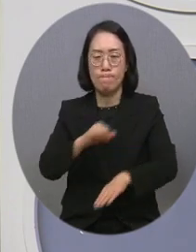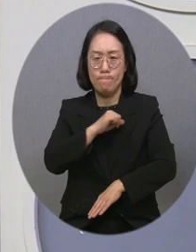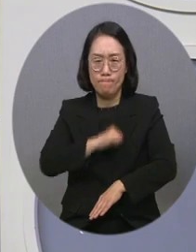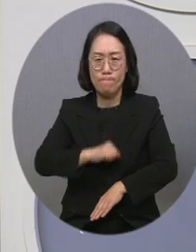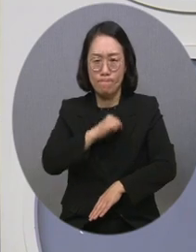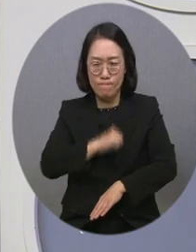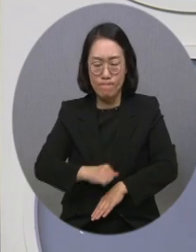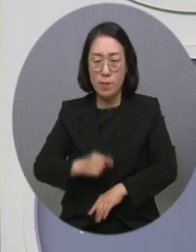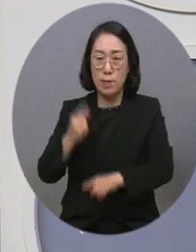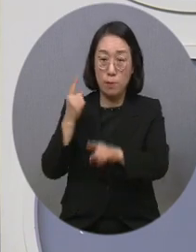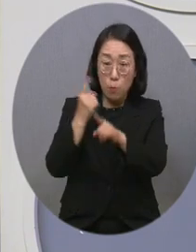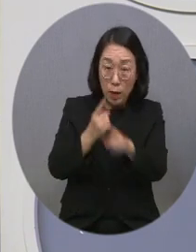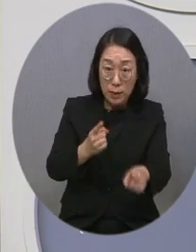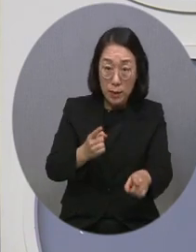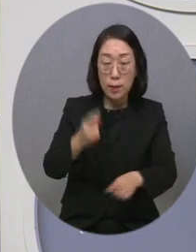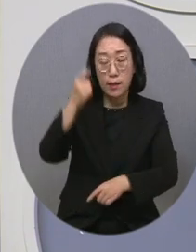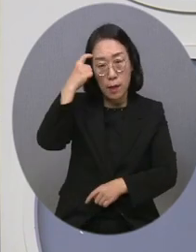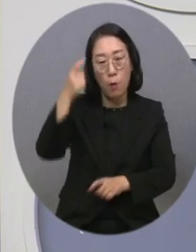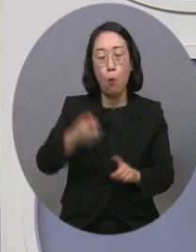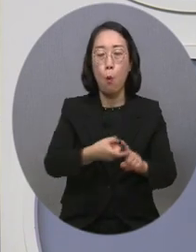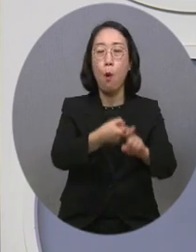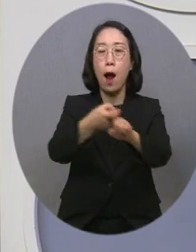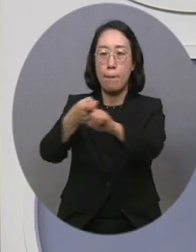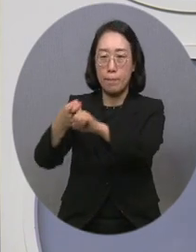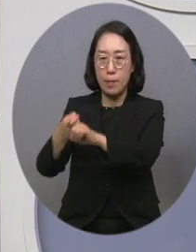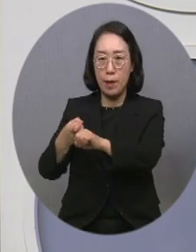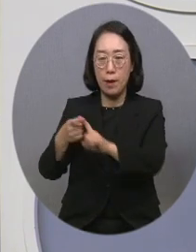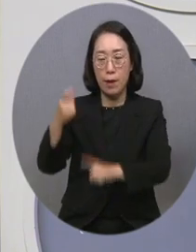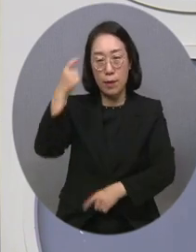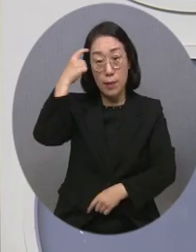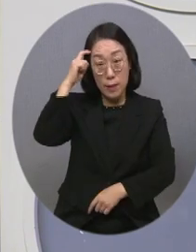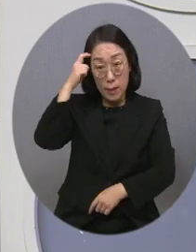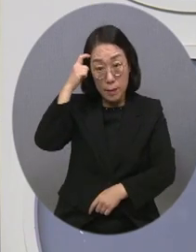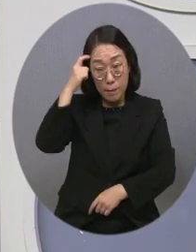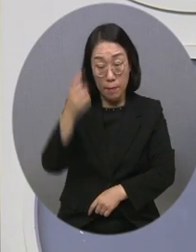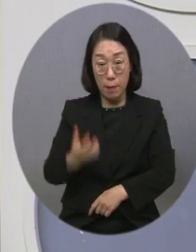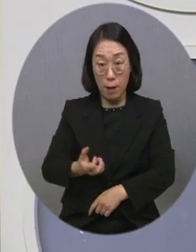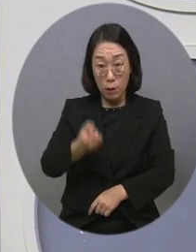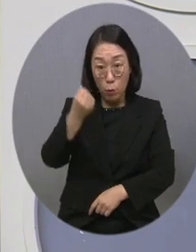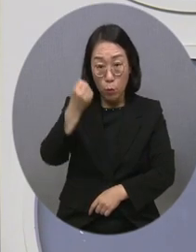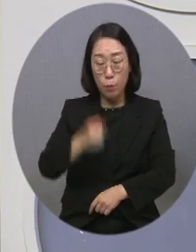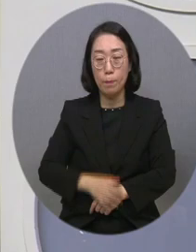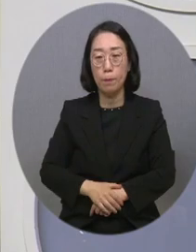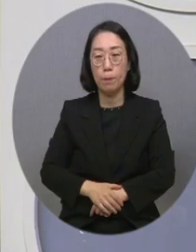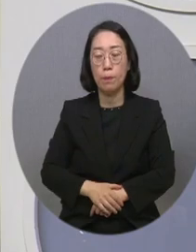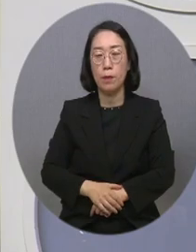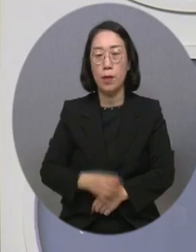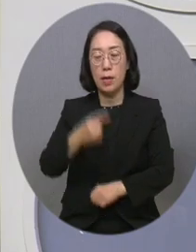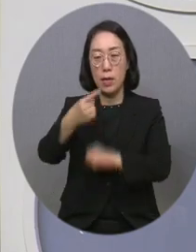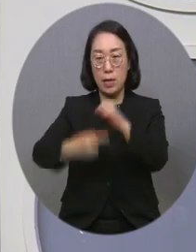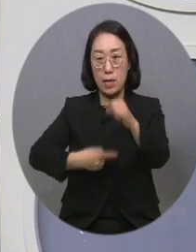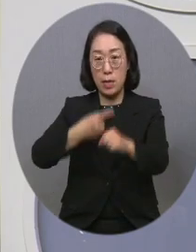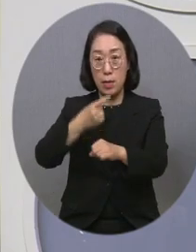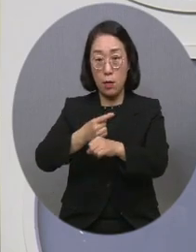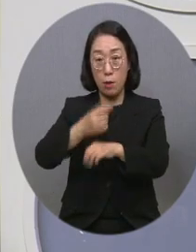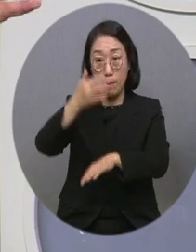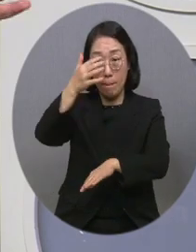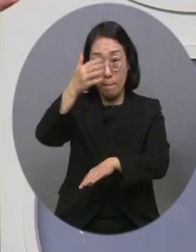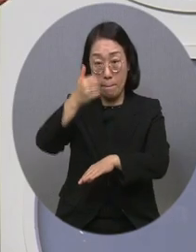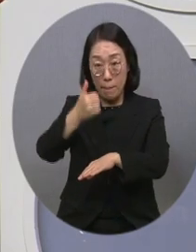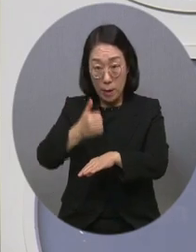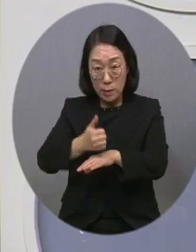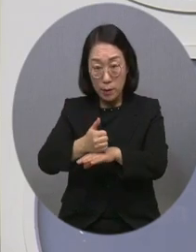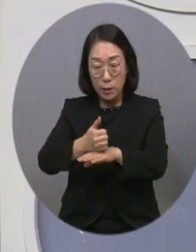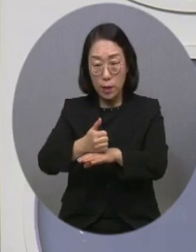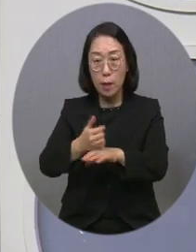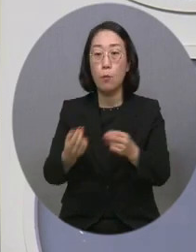공감대 예, 이런 것이 형성되어서 저희가 연말 캠페인보다는 연중 캠페인